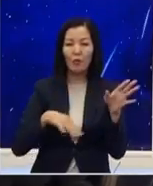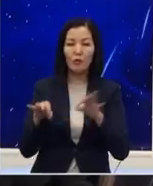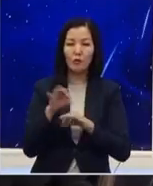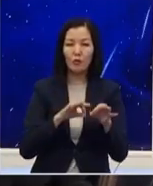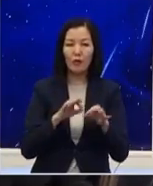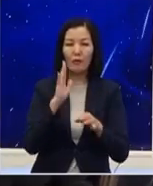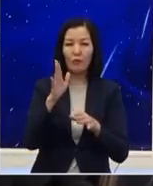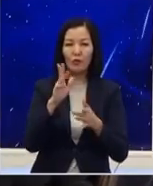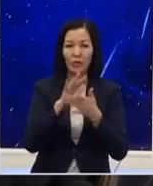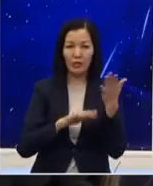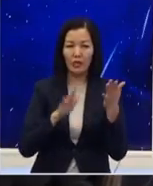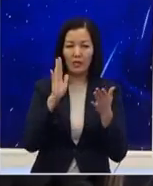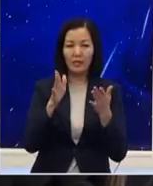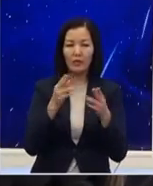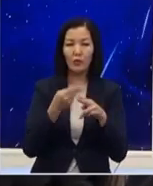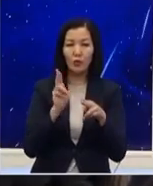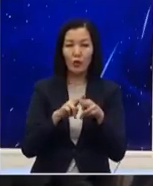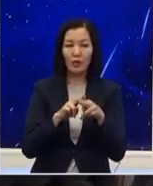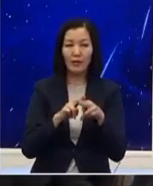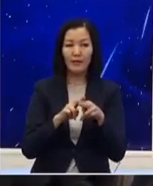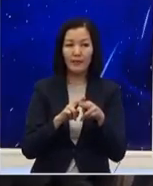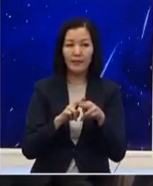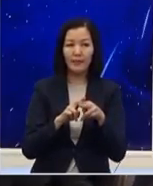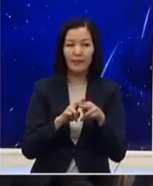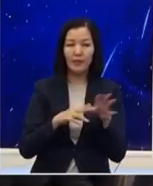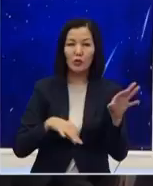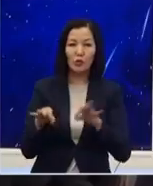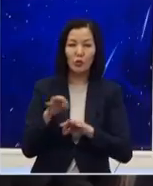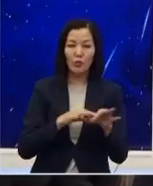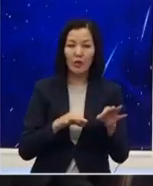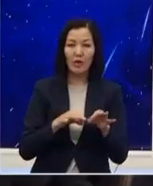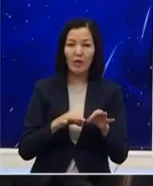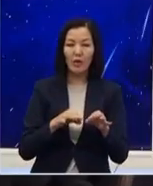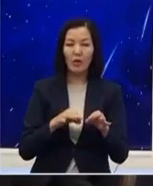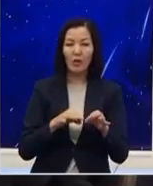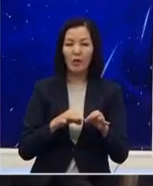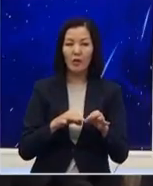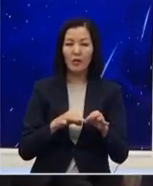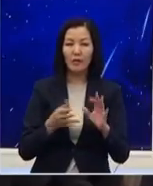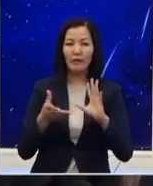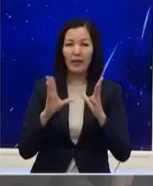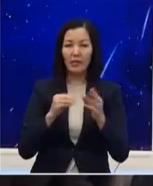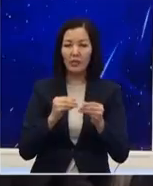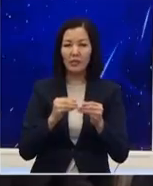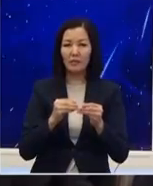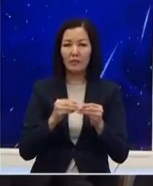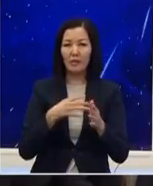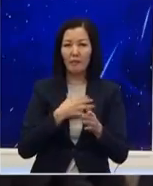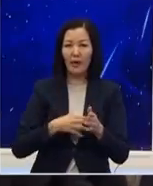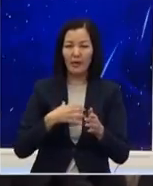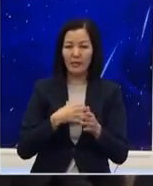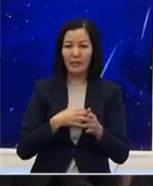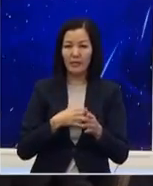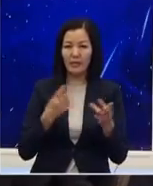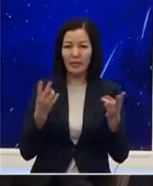негізі болашақта жалғасатын болады, өйткені бұл жоба өз нәтижесімен маңызды